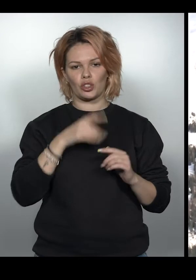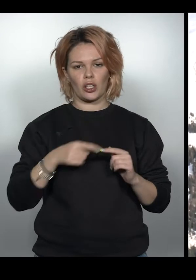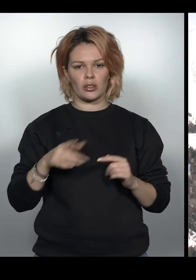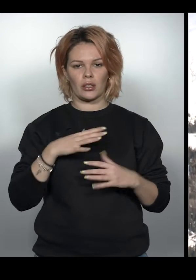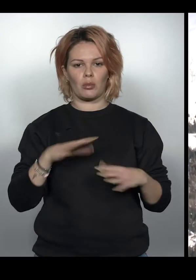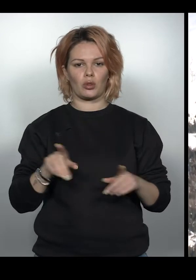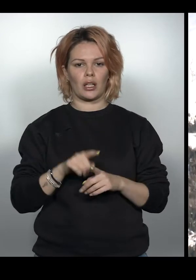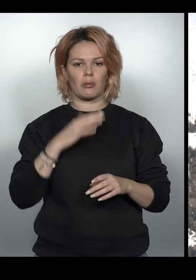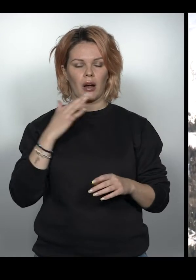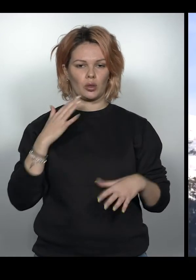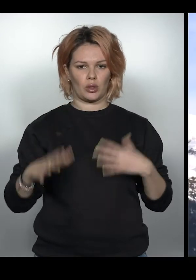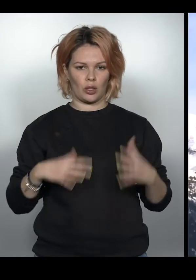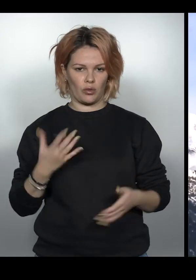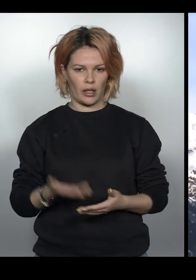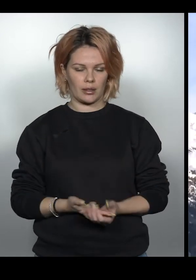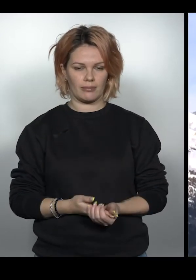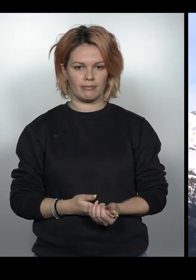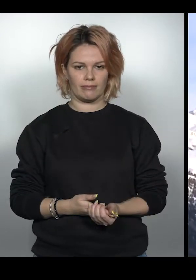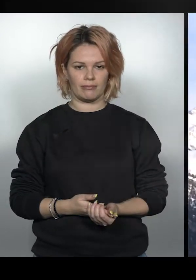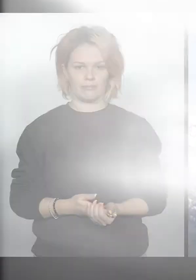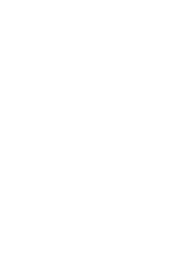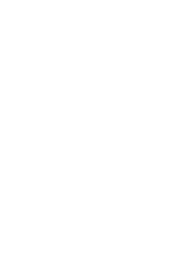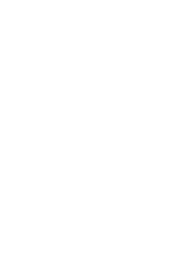не було так багато тренувань.